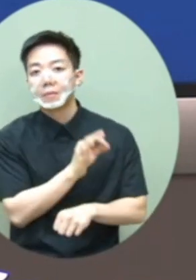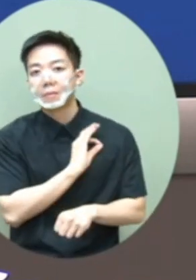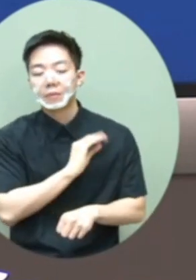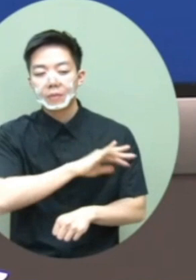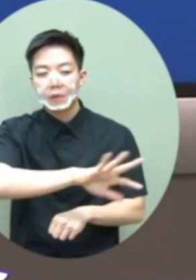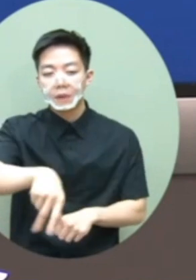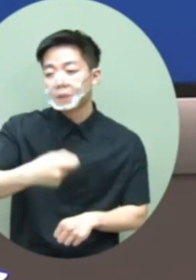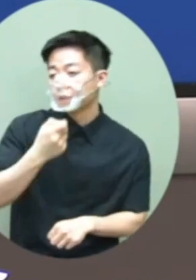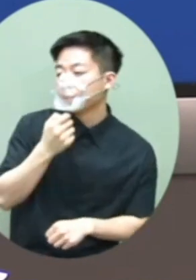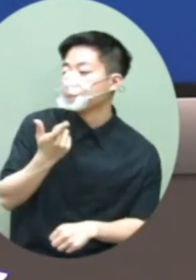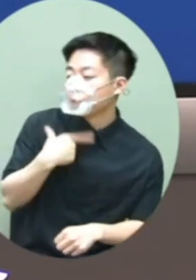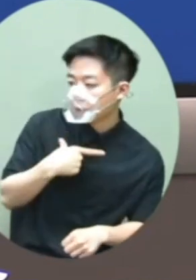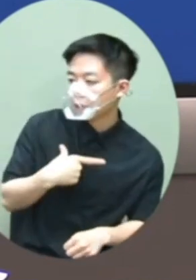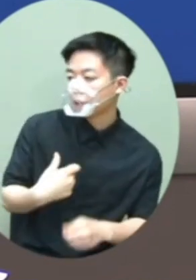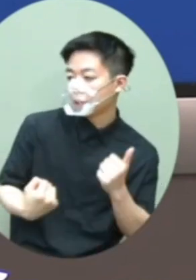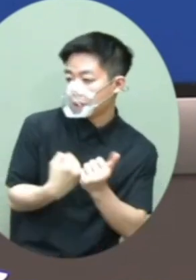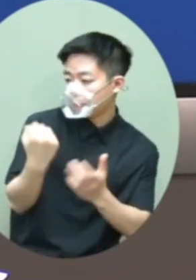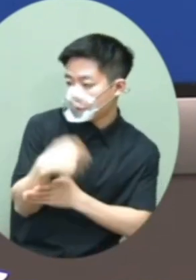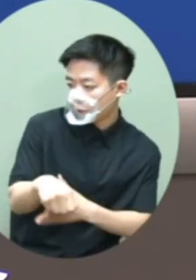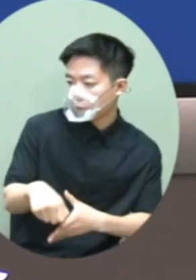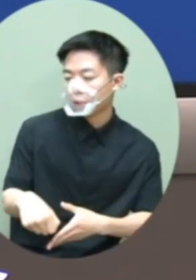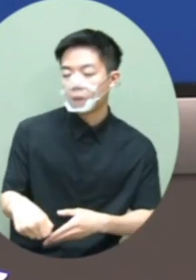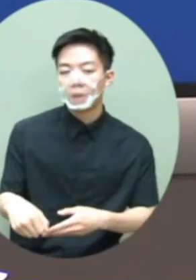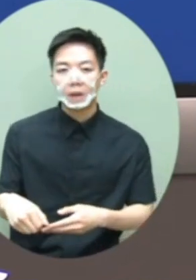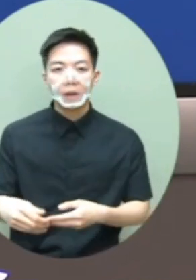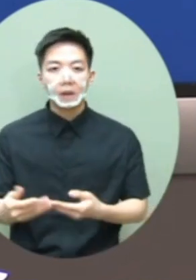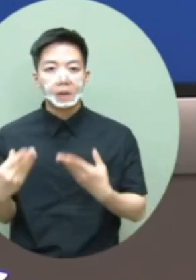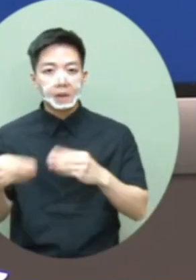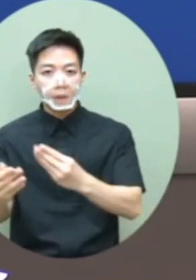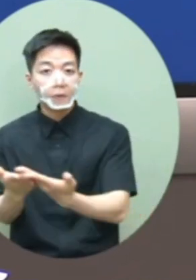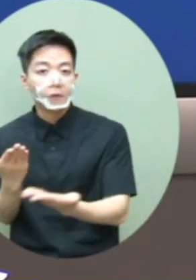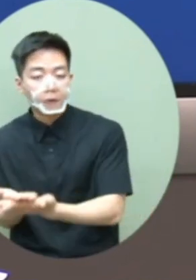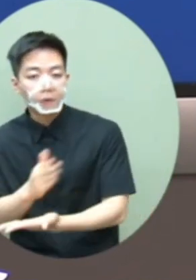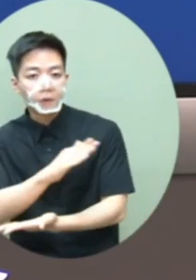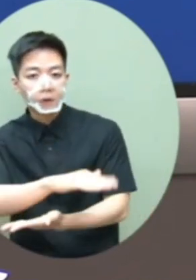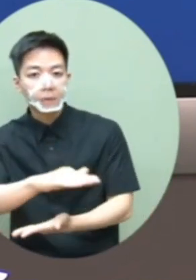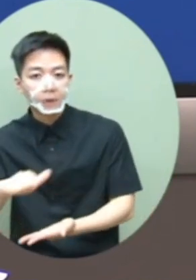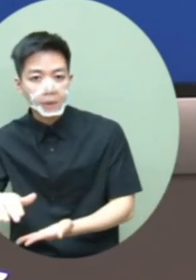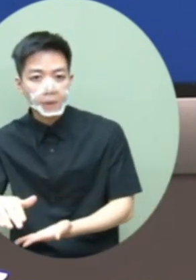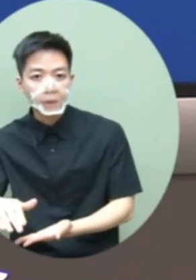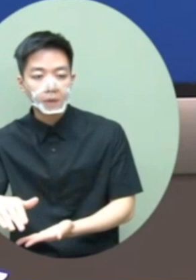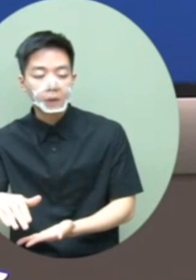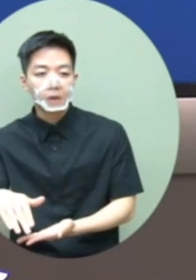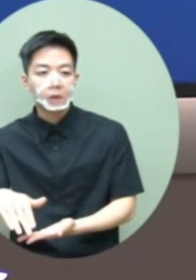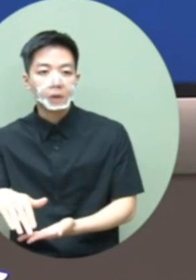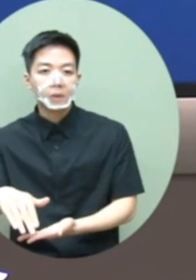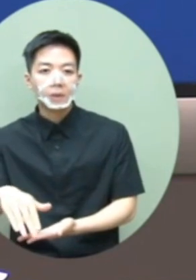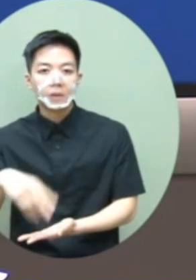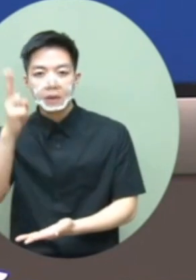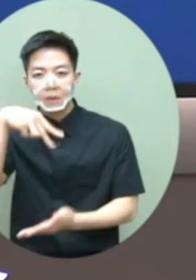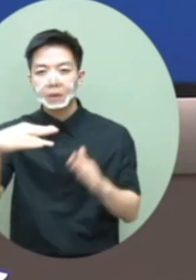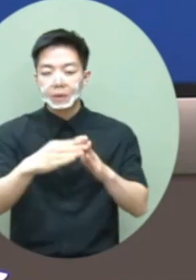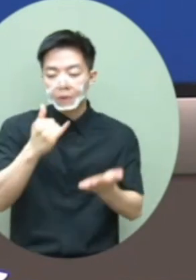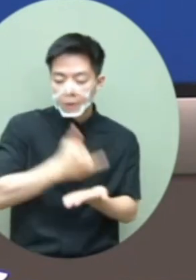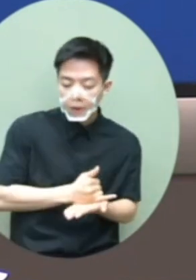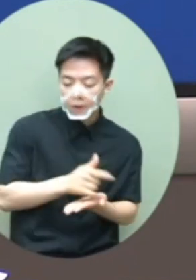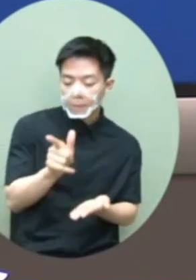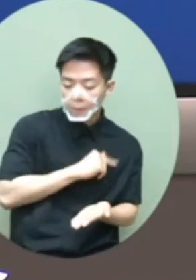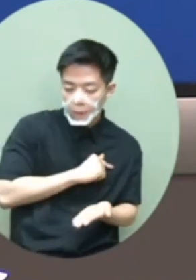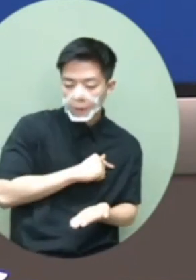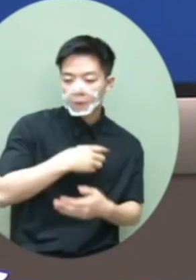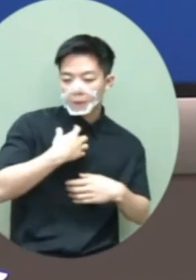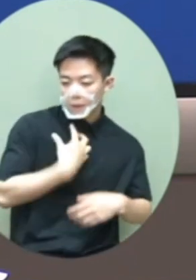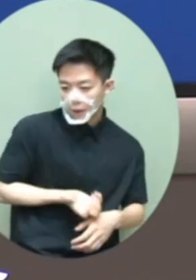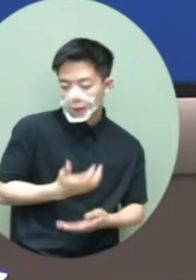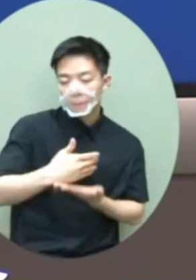受的程度，譬如復課又要考慮對小朋友如果再不復課那個傷害，所以永